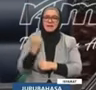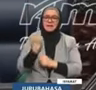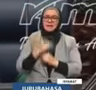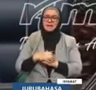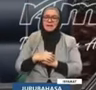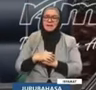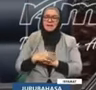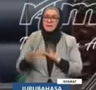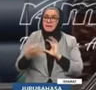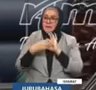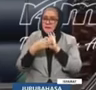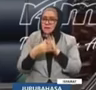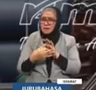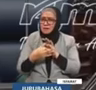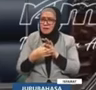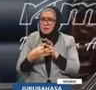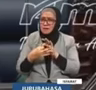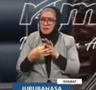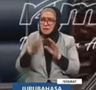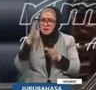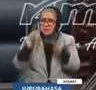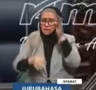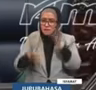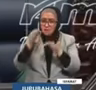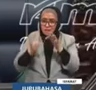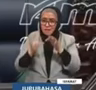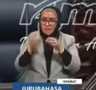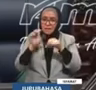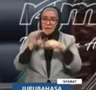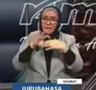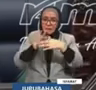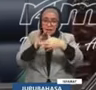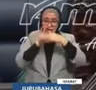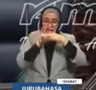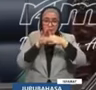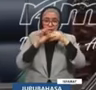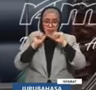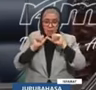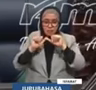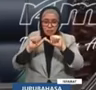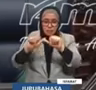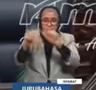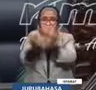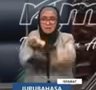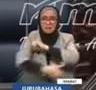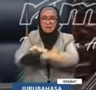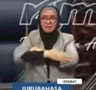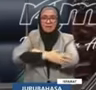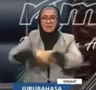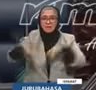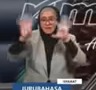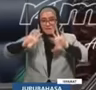sama aja kerjasama tentraan akan dilanjutkan kepada negara-negara ASEAN yang lain pertama